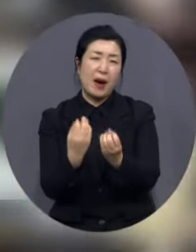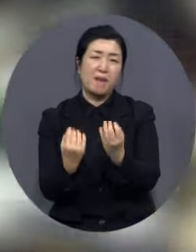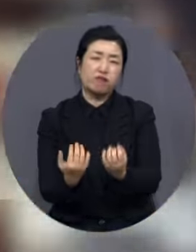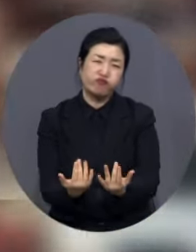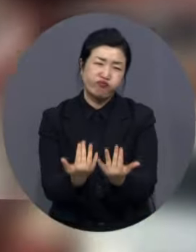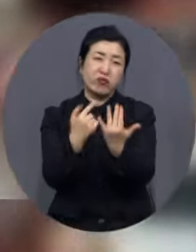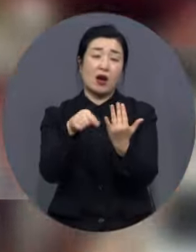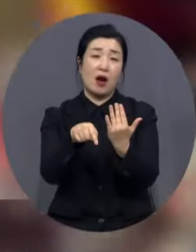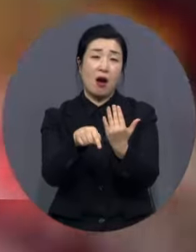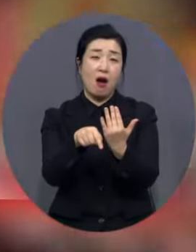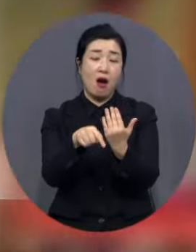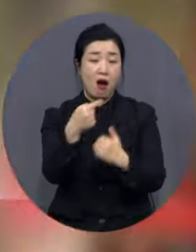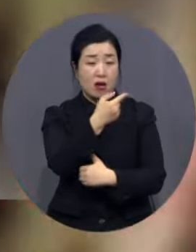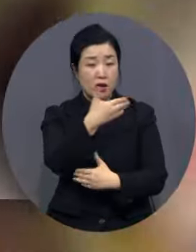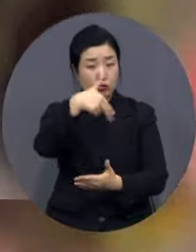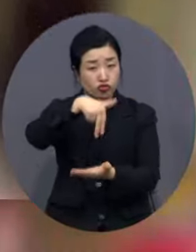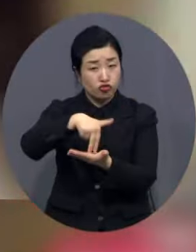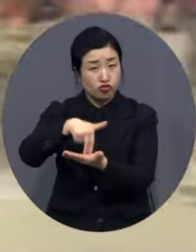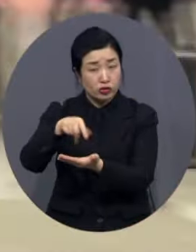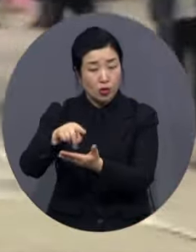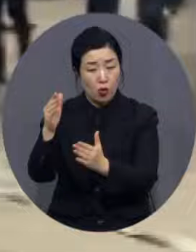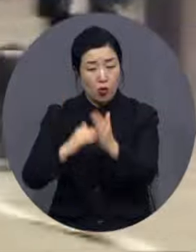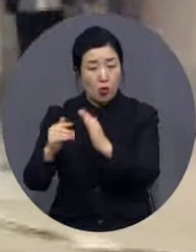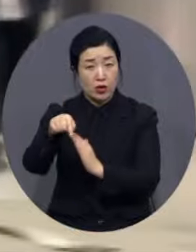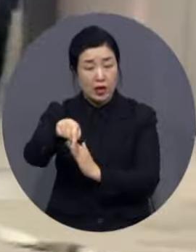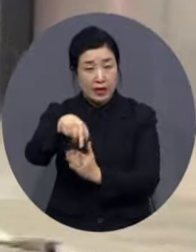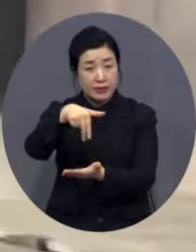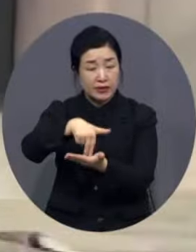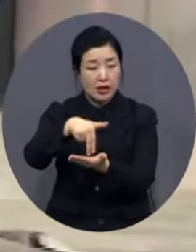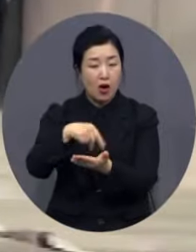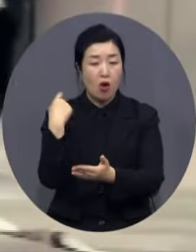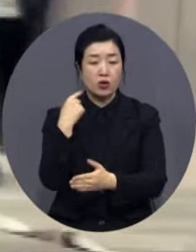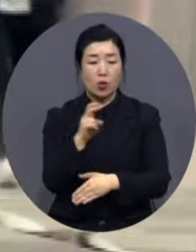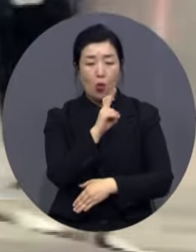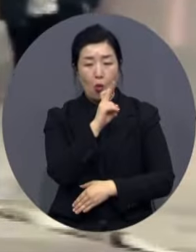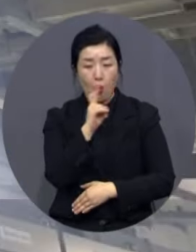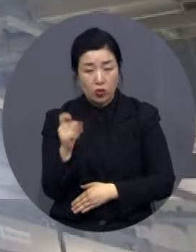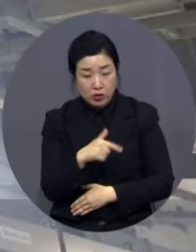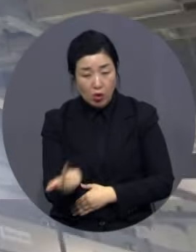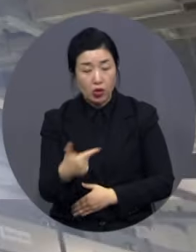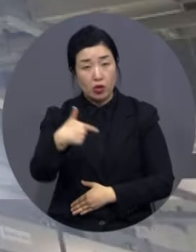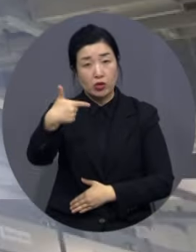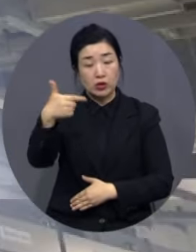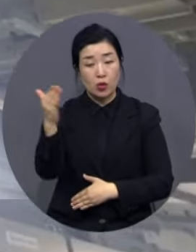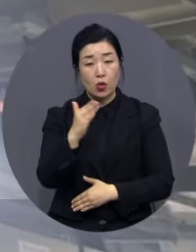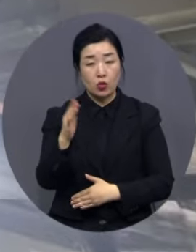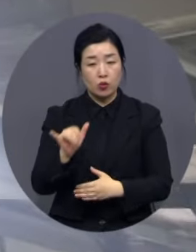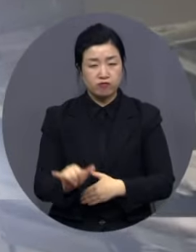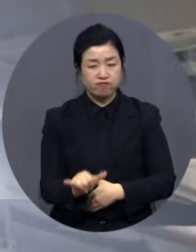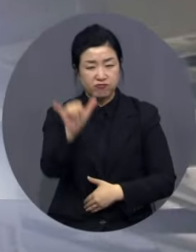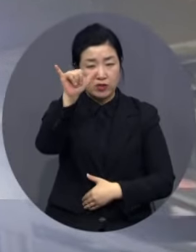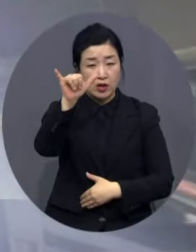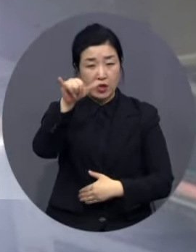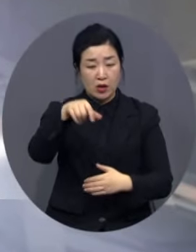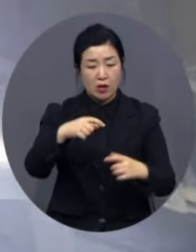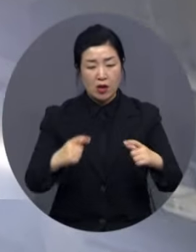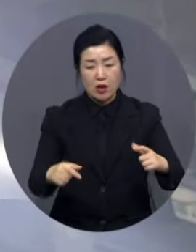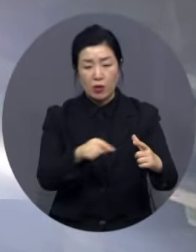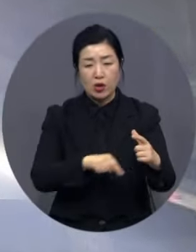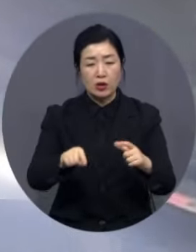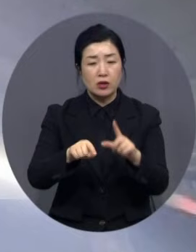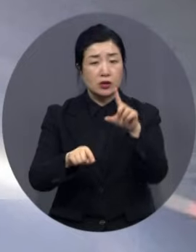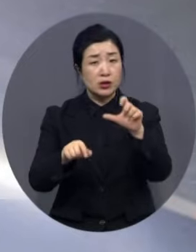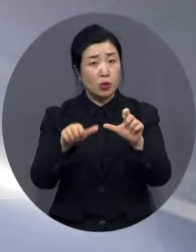있습니다 소방당국과 공항공사에 따르면 어제 오후 6시 10분 제주공항 여객청사 일부 구역이